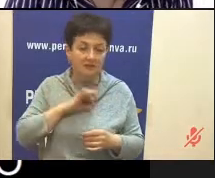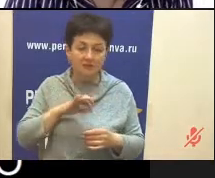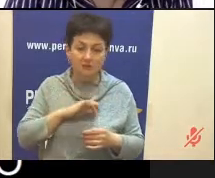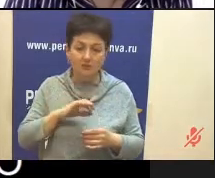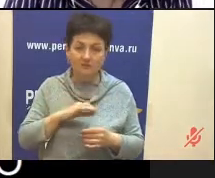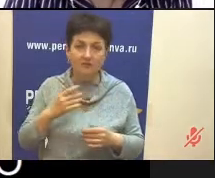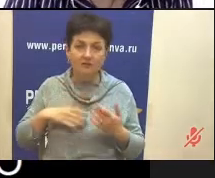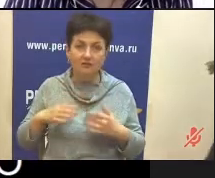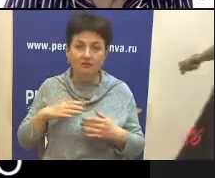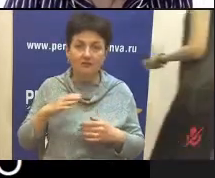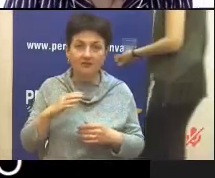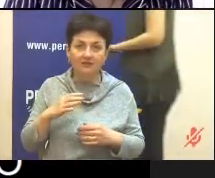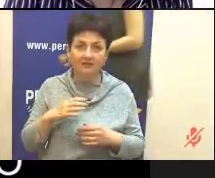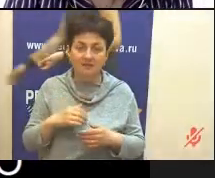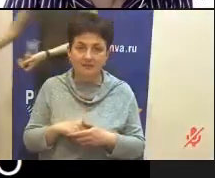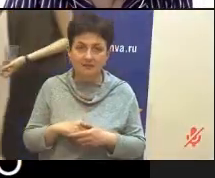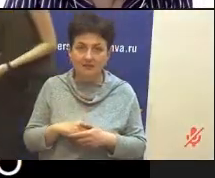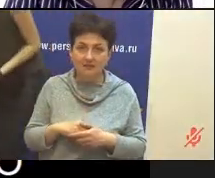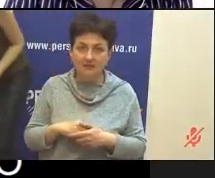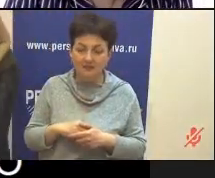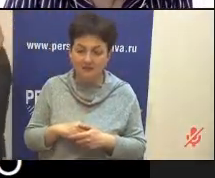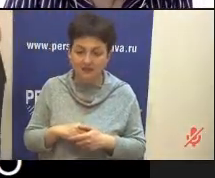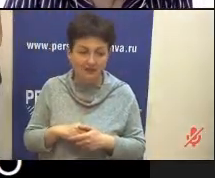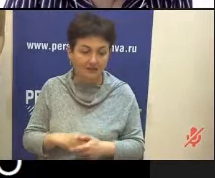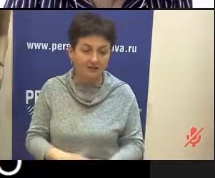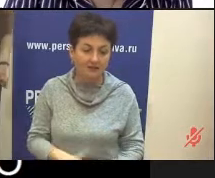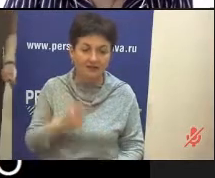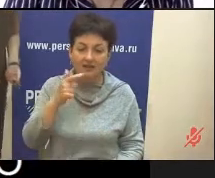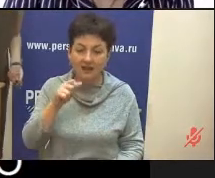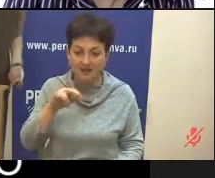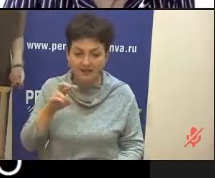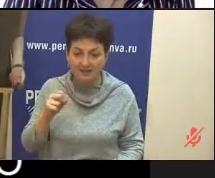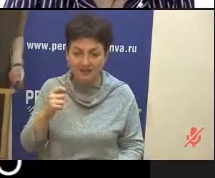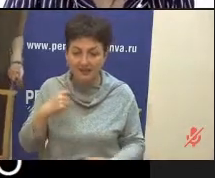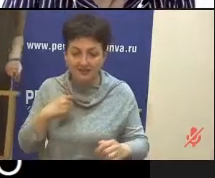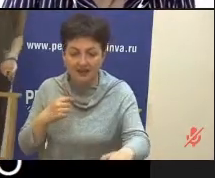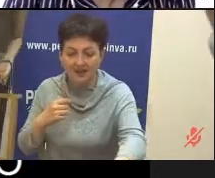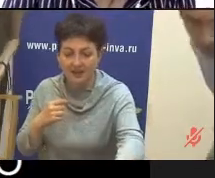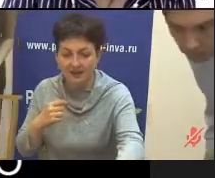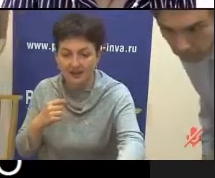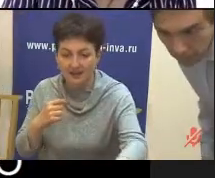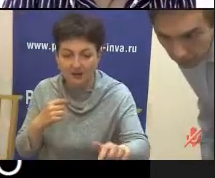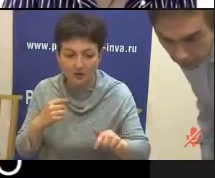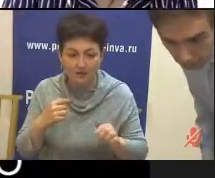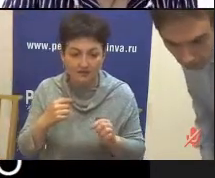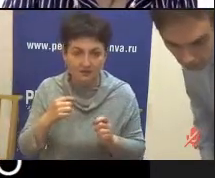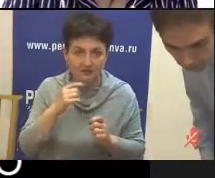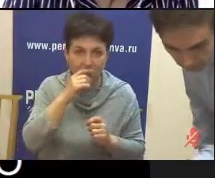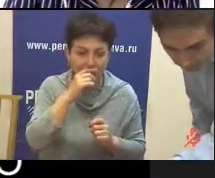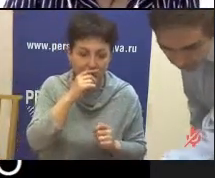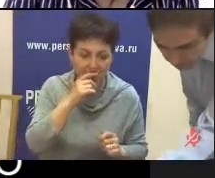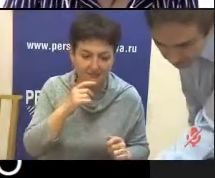можно эффективно их использовать и достаточно ли одной причины сбора средств? Угу. Галина, я,